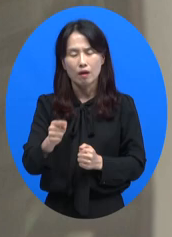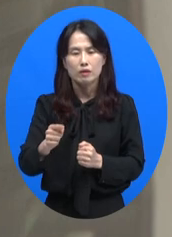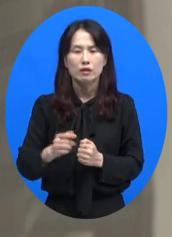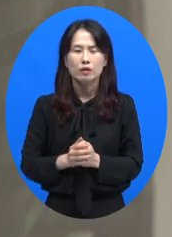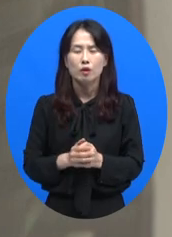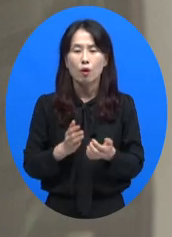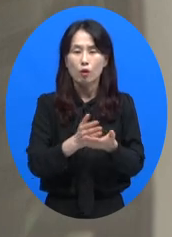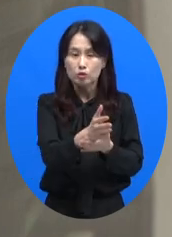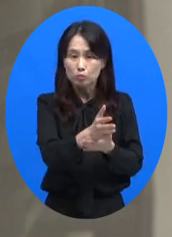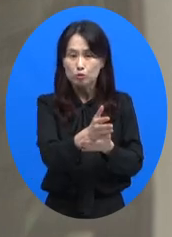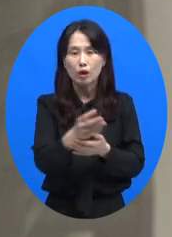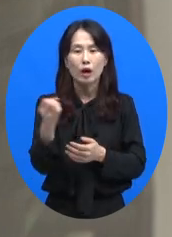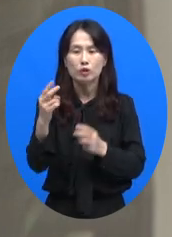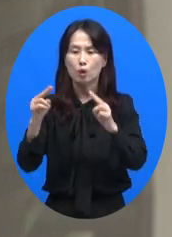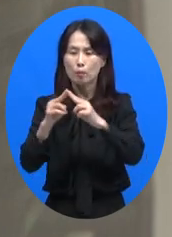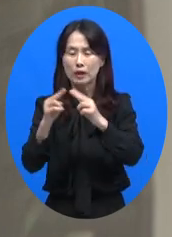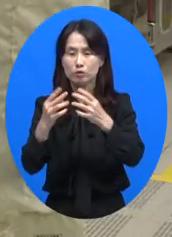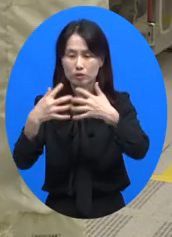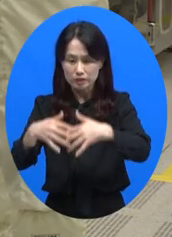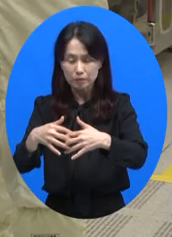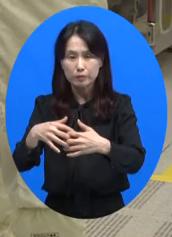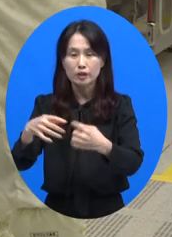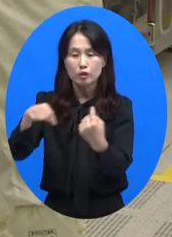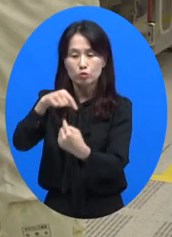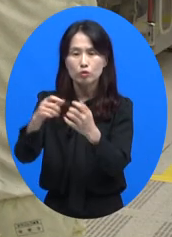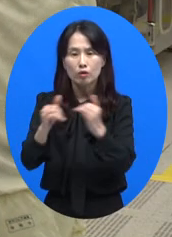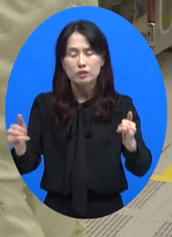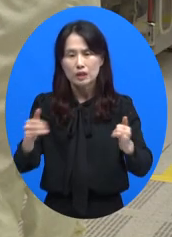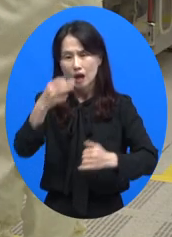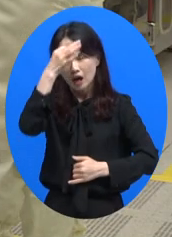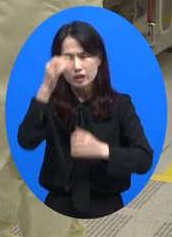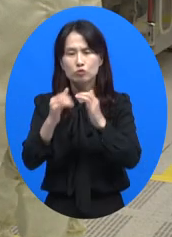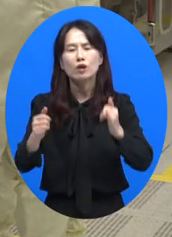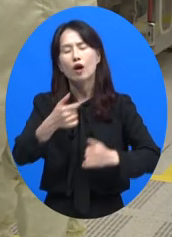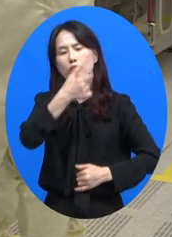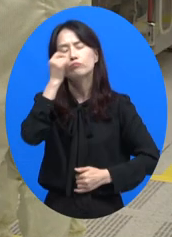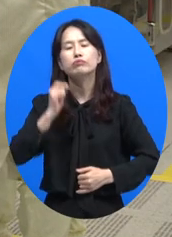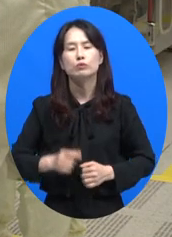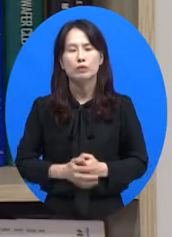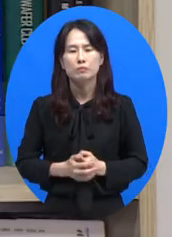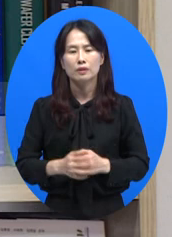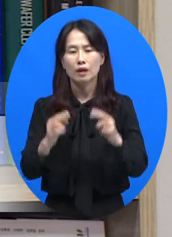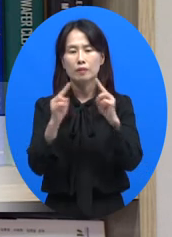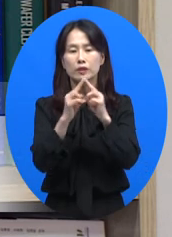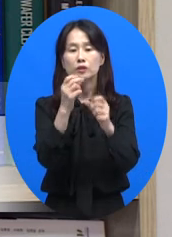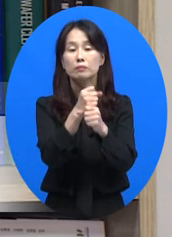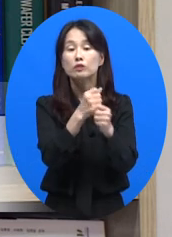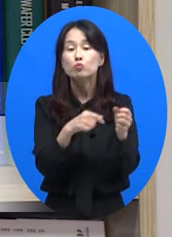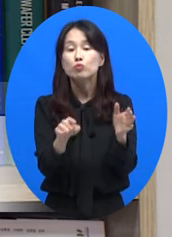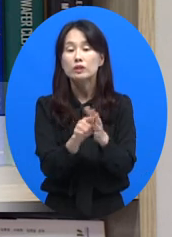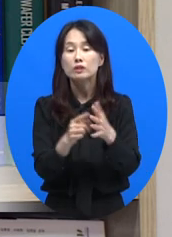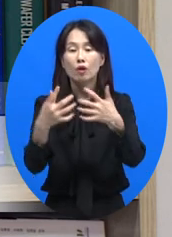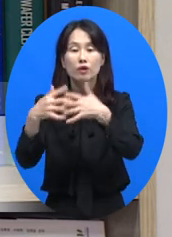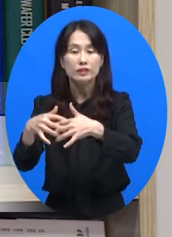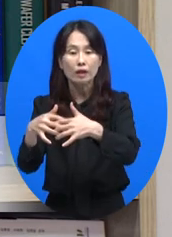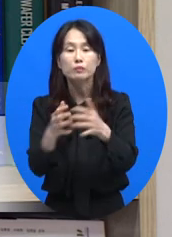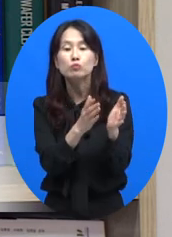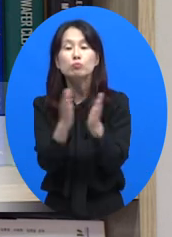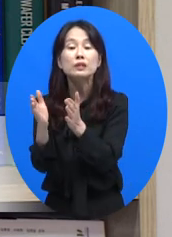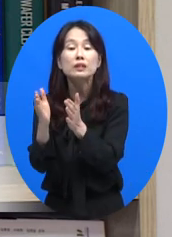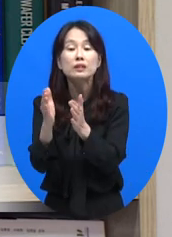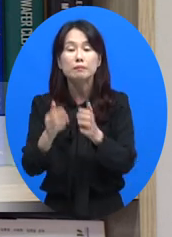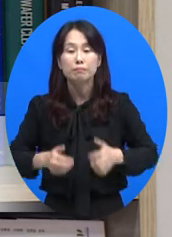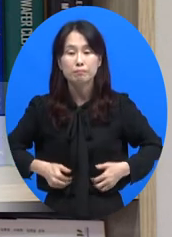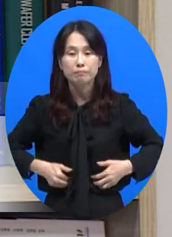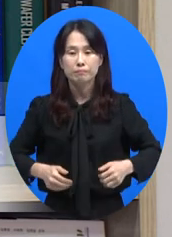직무인 공정 전문가는 물론이고 특히 반도체 장비 엔지니어가 부족한 실정입니다. 반도체를 만들려면 반도체 장비들이